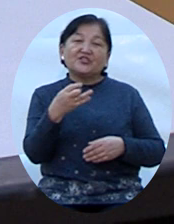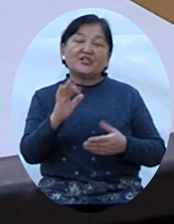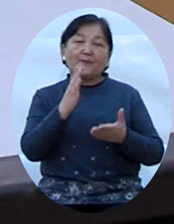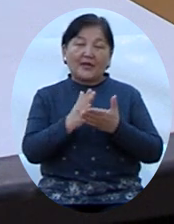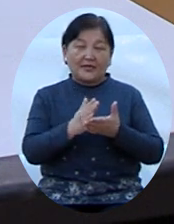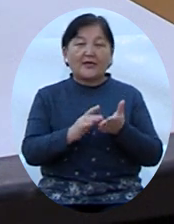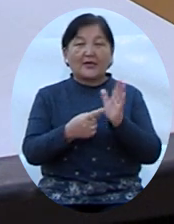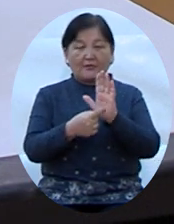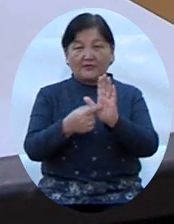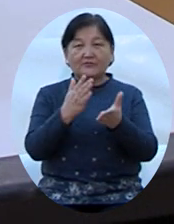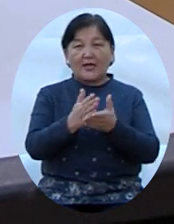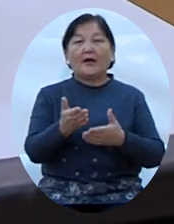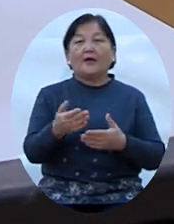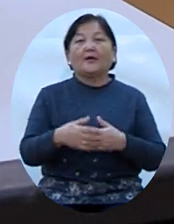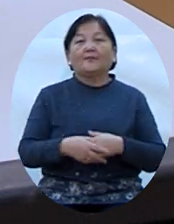За уусмалыг хооронд